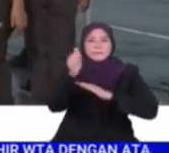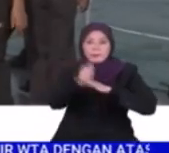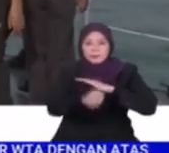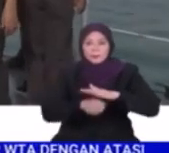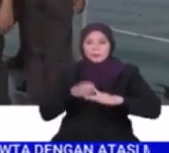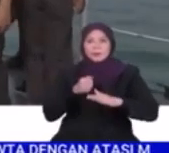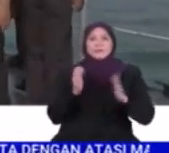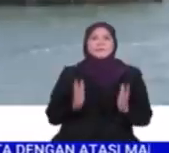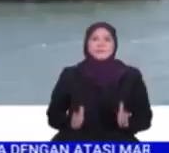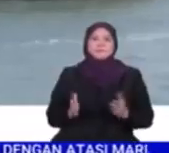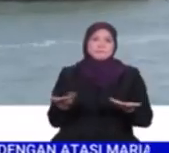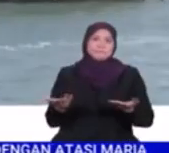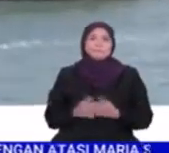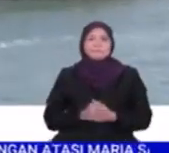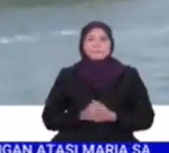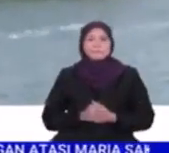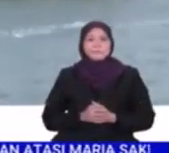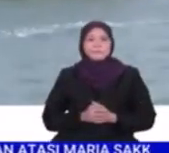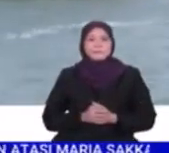penyeludupan migran ini.